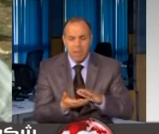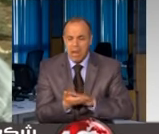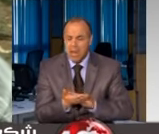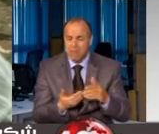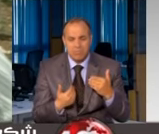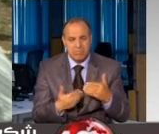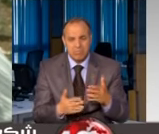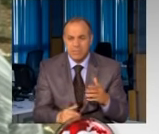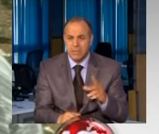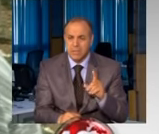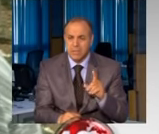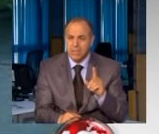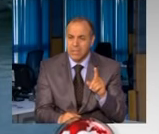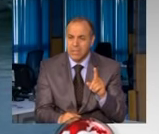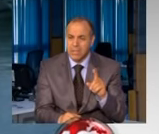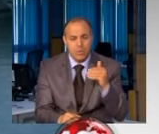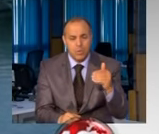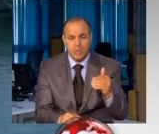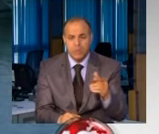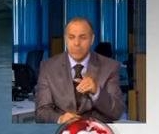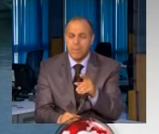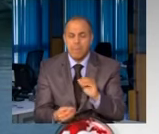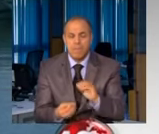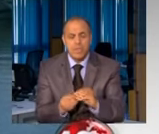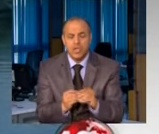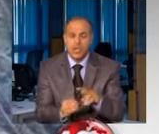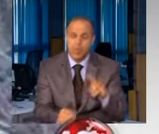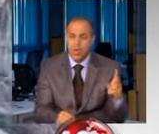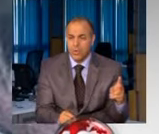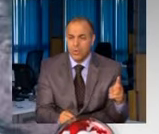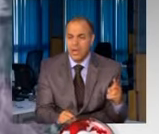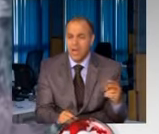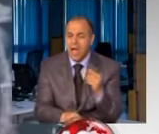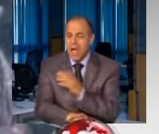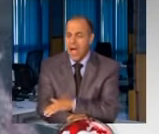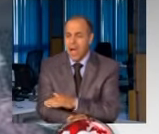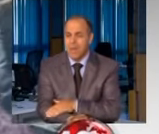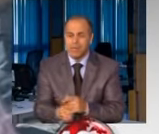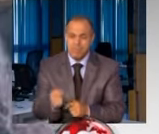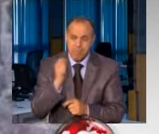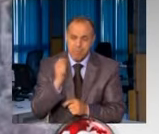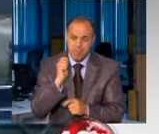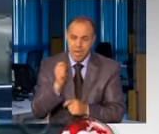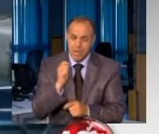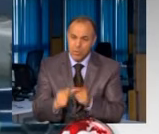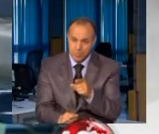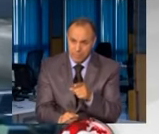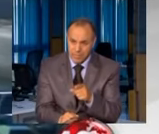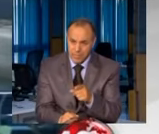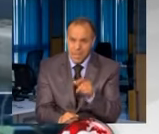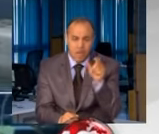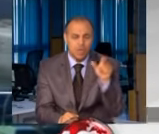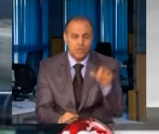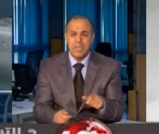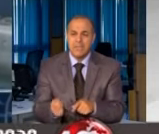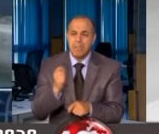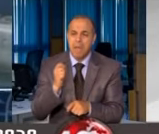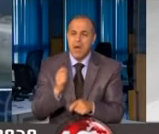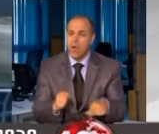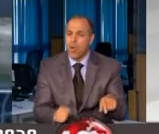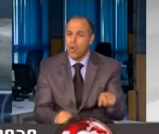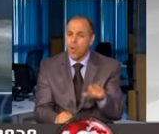بينا في تلفت توسيع المنطقة أخرى. مشاغل أخرى طالت أيضا العاملين بقطاع الصيد البحري. راهي البحارة راهي